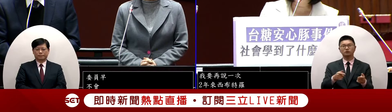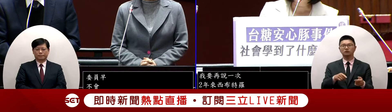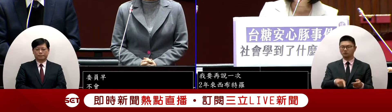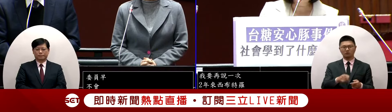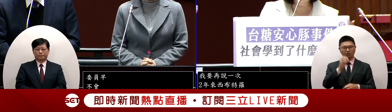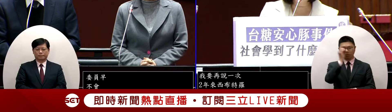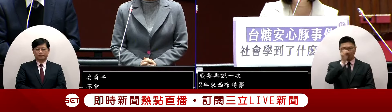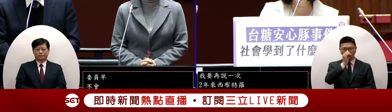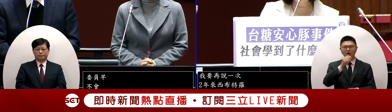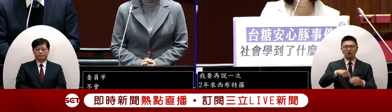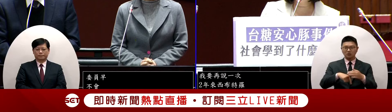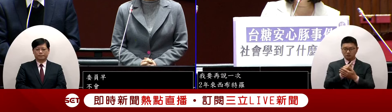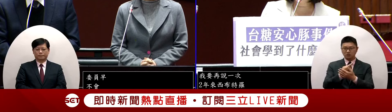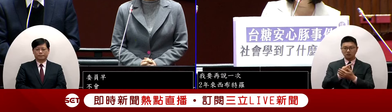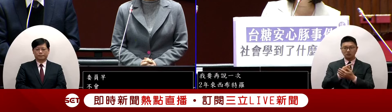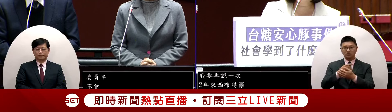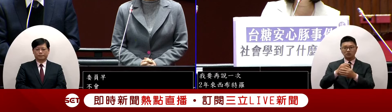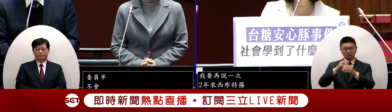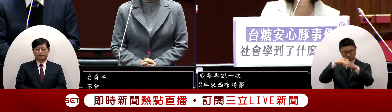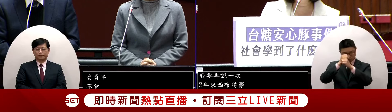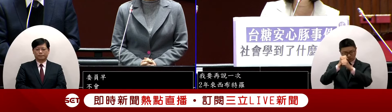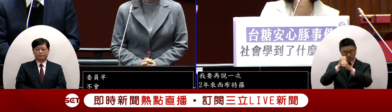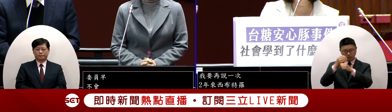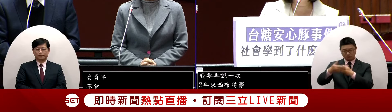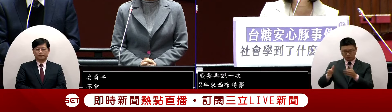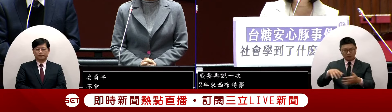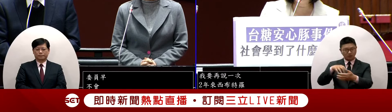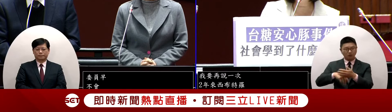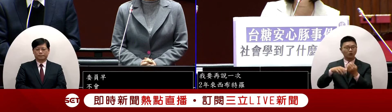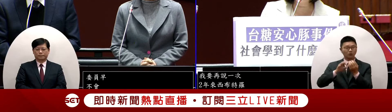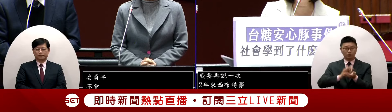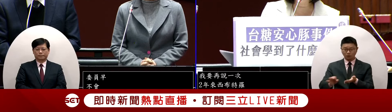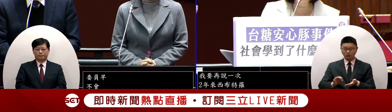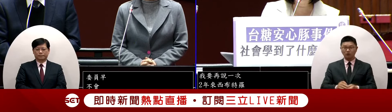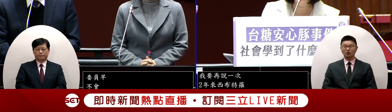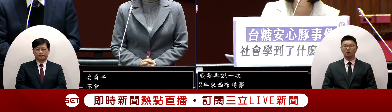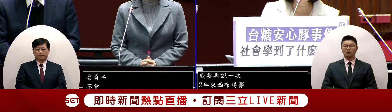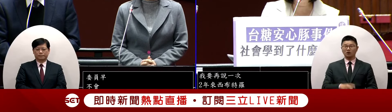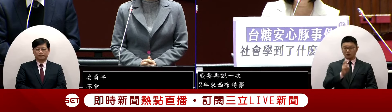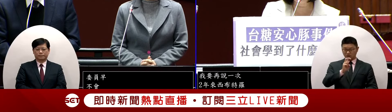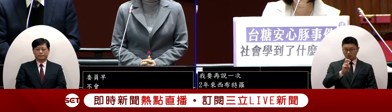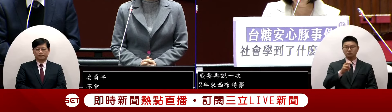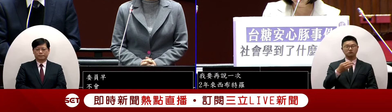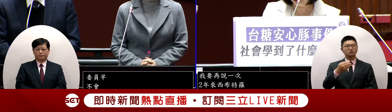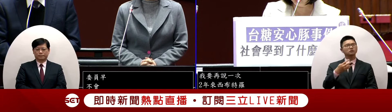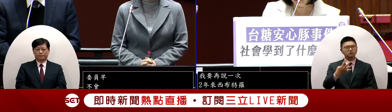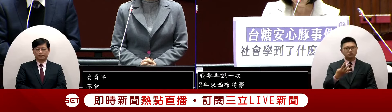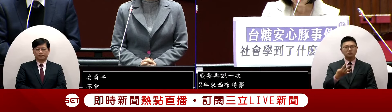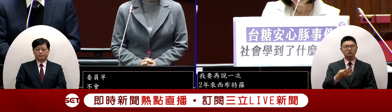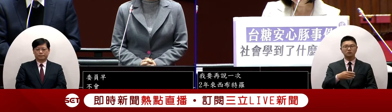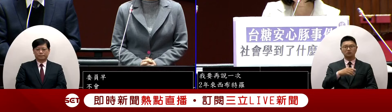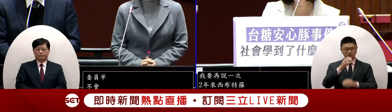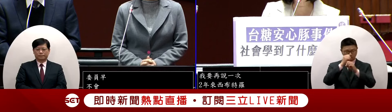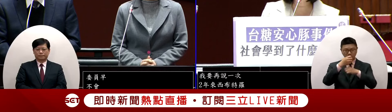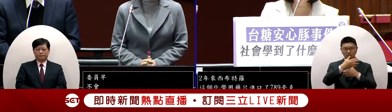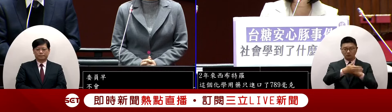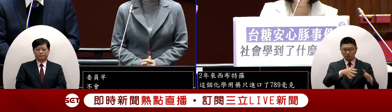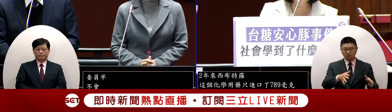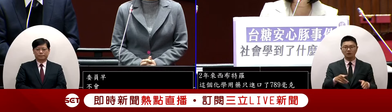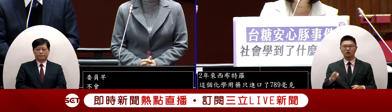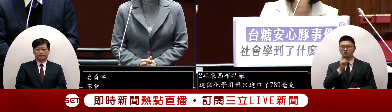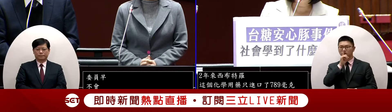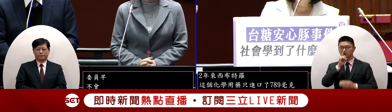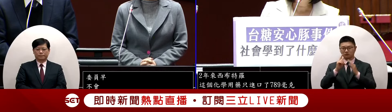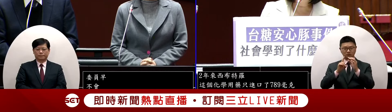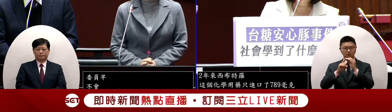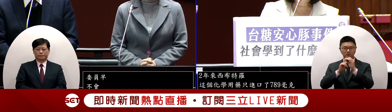用。24个实验室，台中市政府就是其中一个有进口的单位。第三个关键